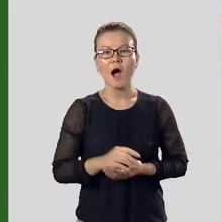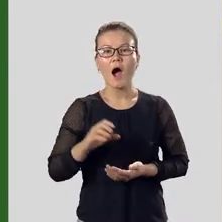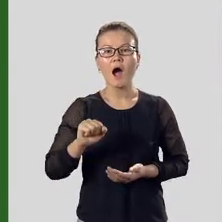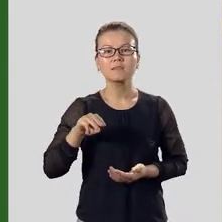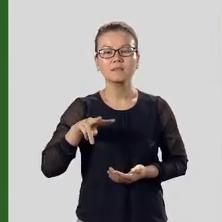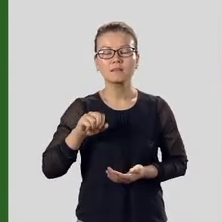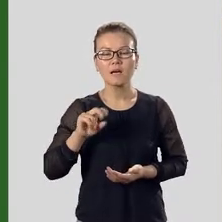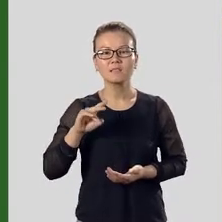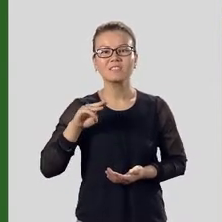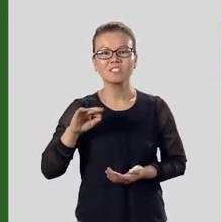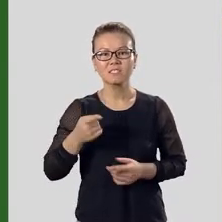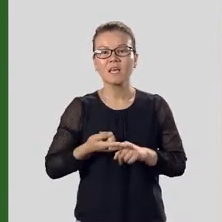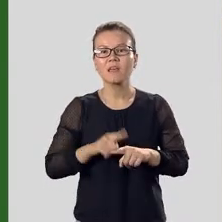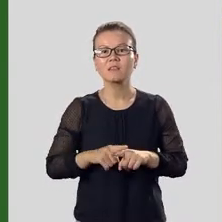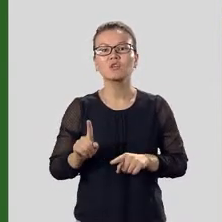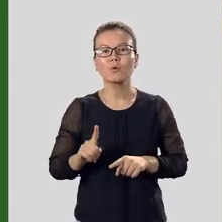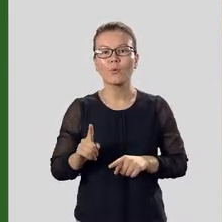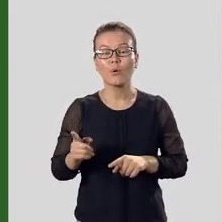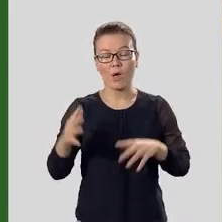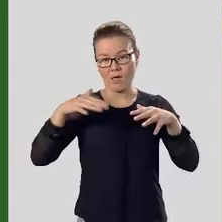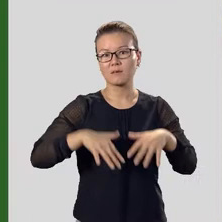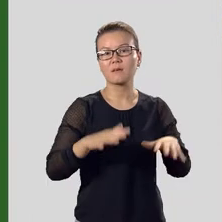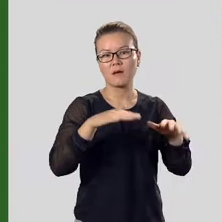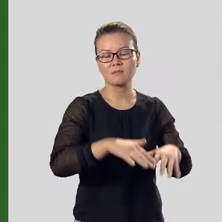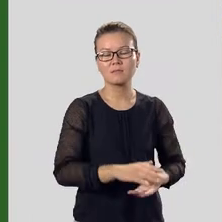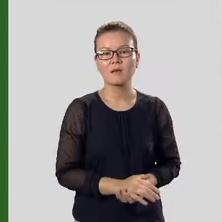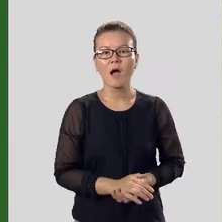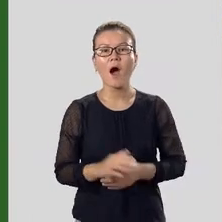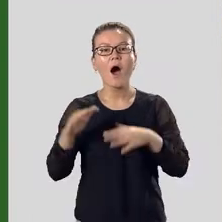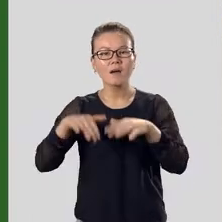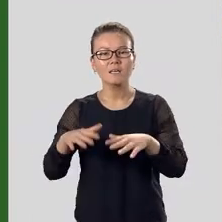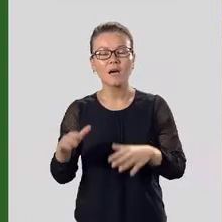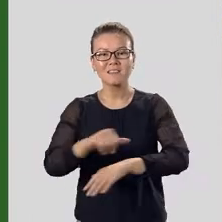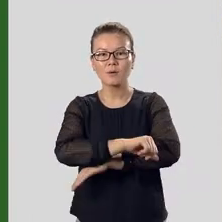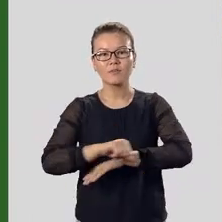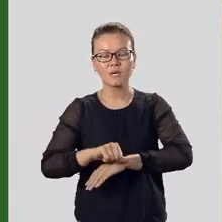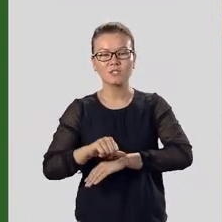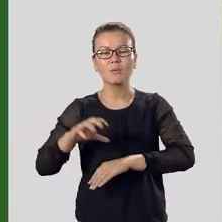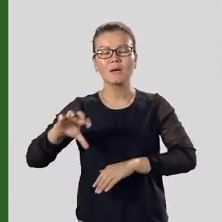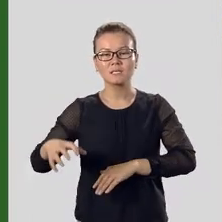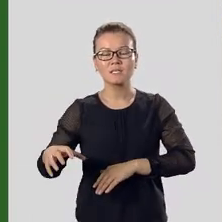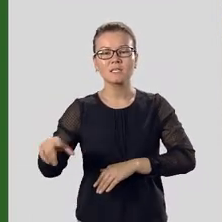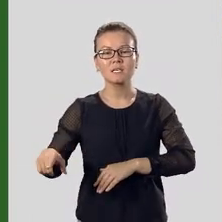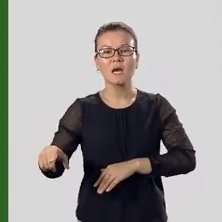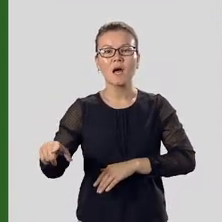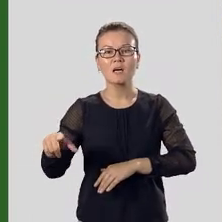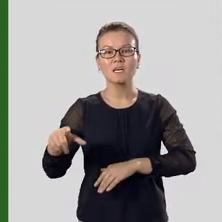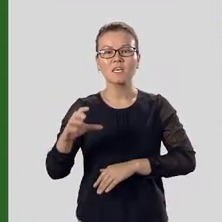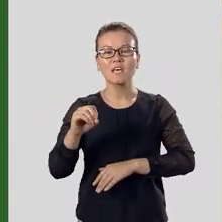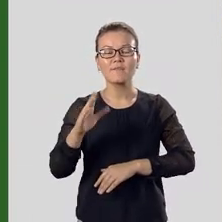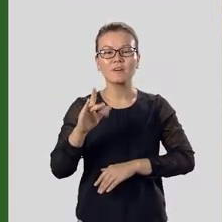Атлантический. Это океан. Океан, омывающий материк Евразию с юга.